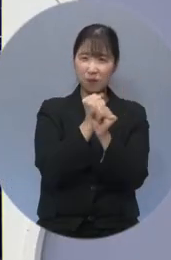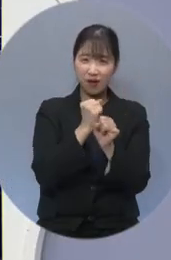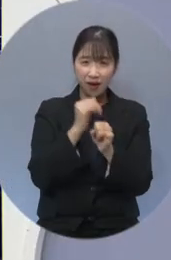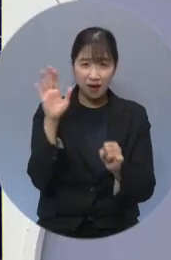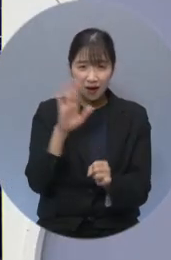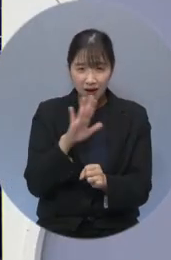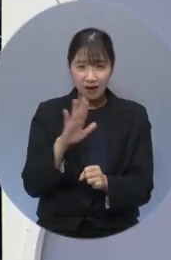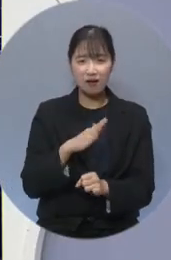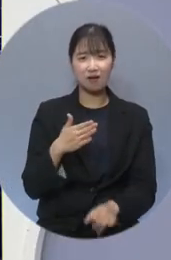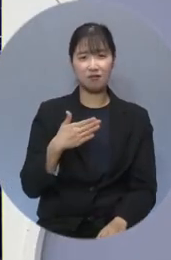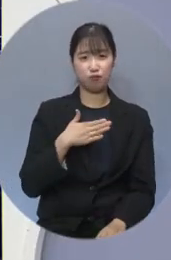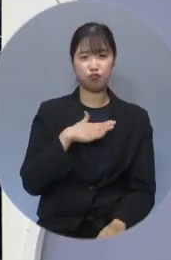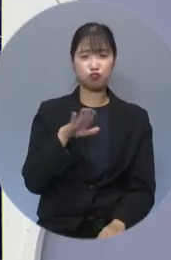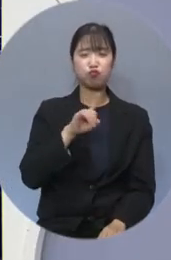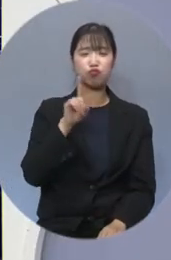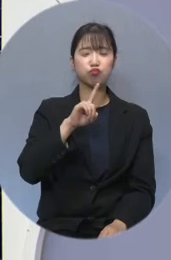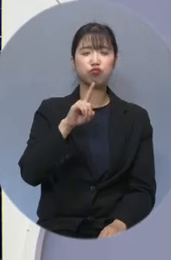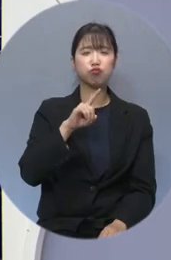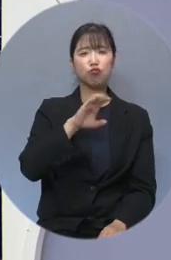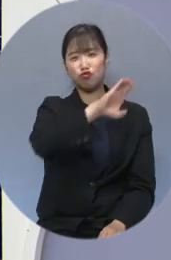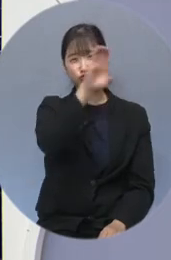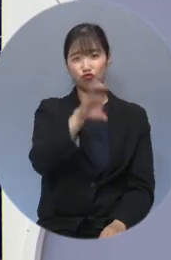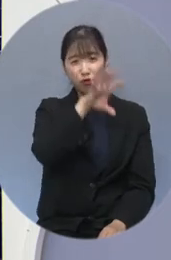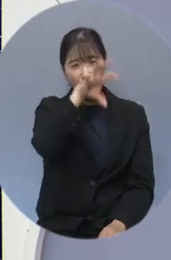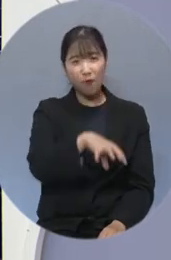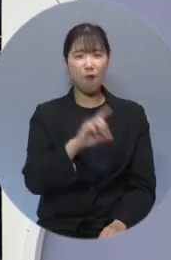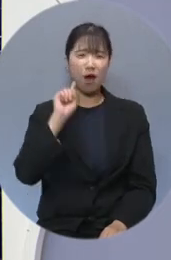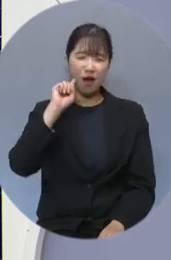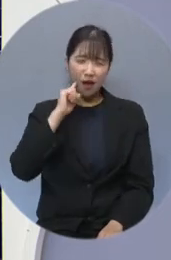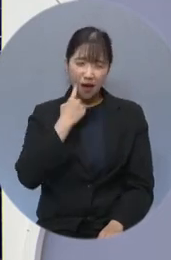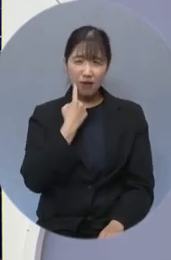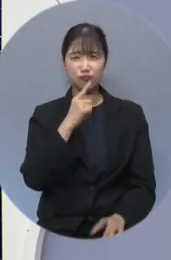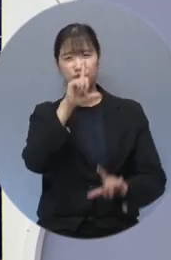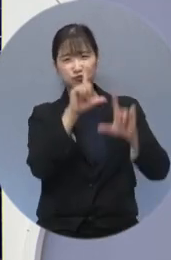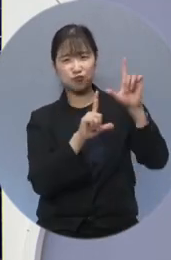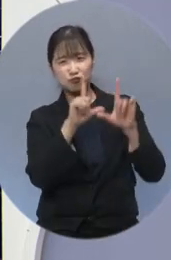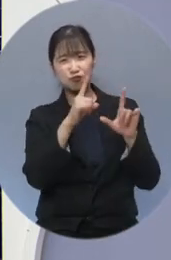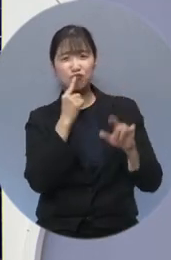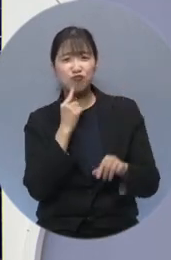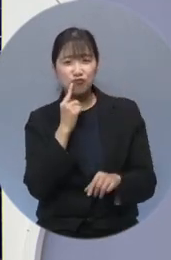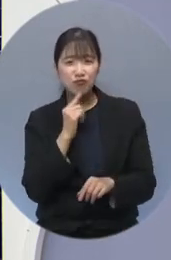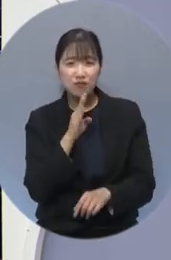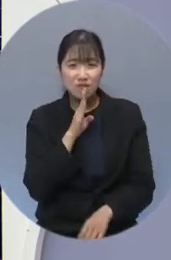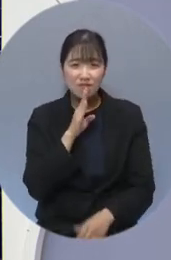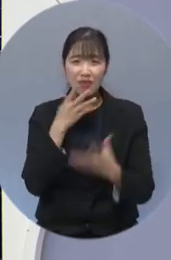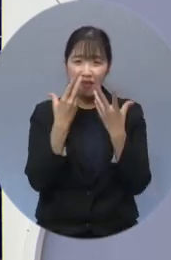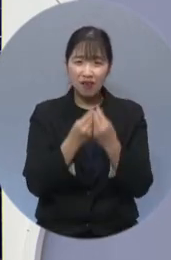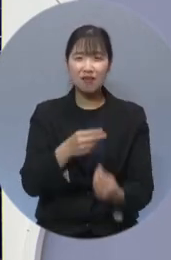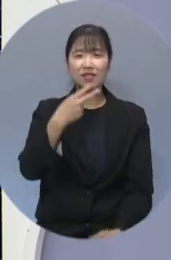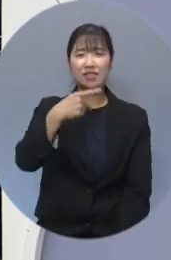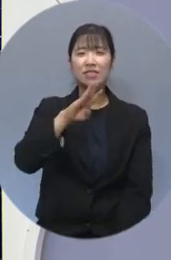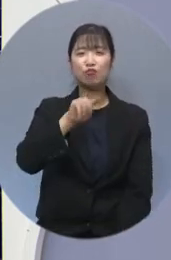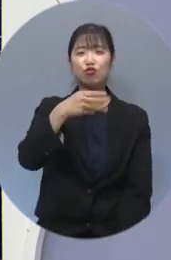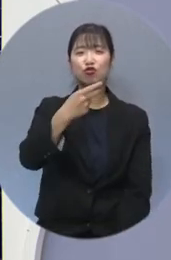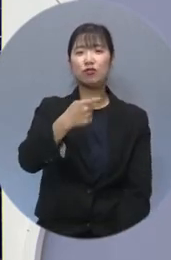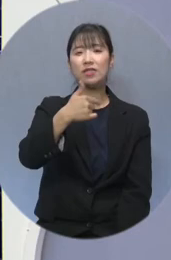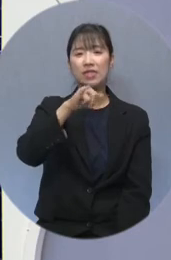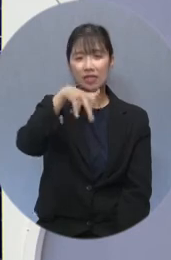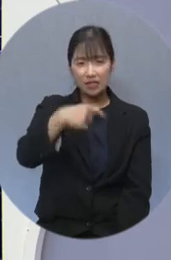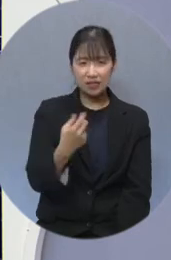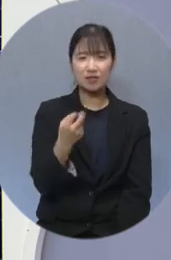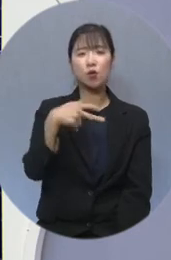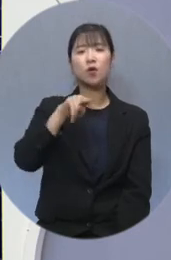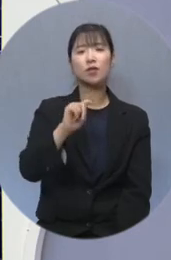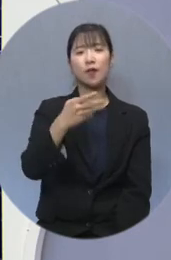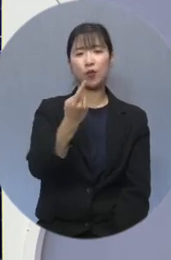우리도 정말 우리 유럽의 아름다운 풍경들을 우리가 부러워하지 않습니까? 뭐 예를 들어서 두브르니크 또는 뭐